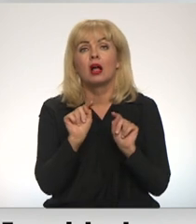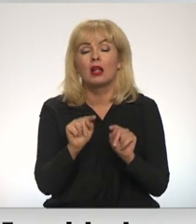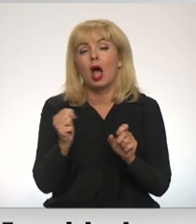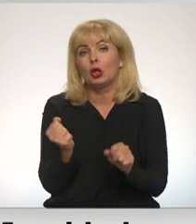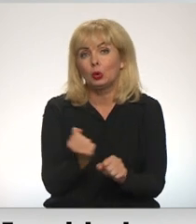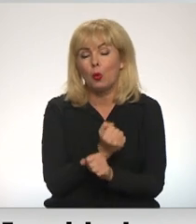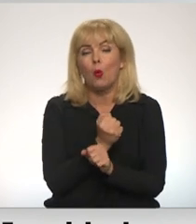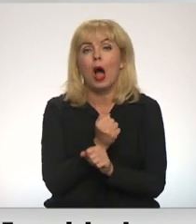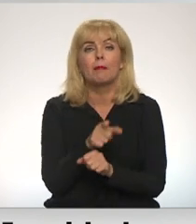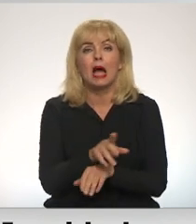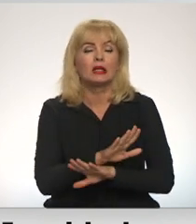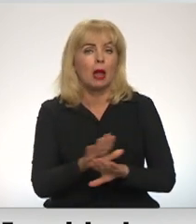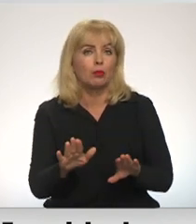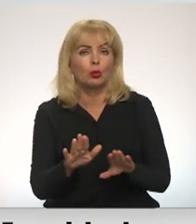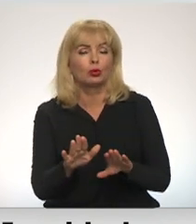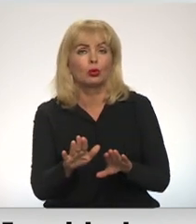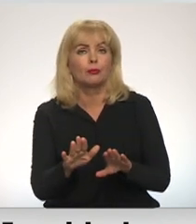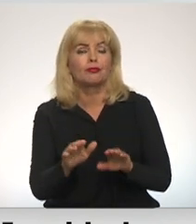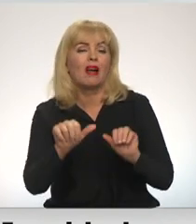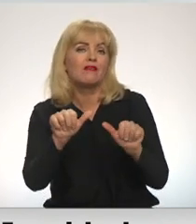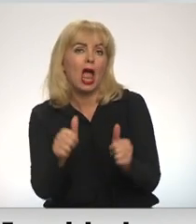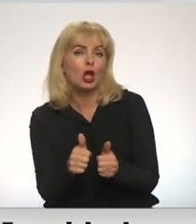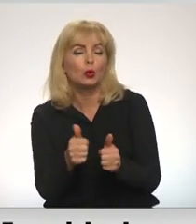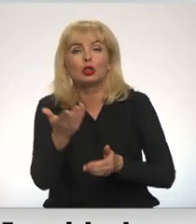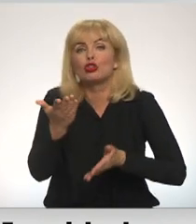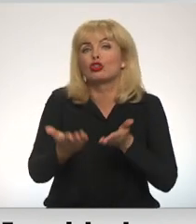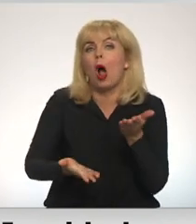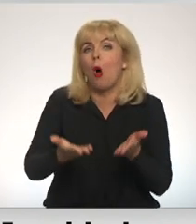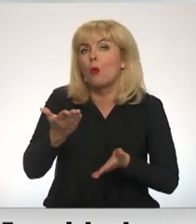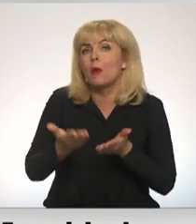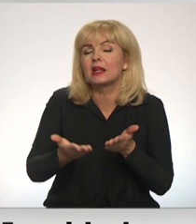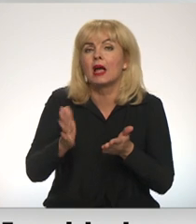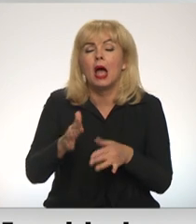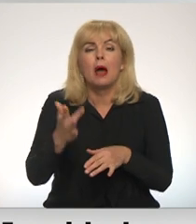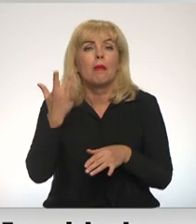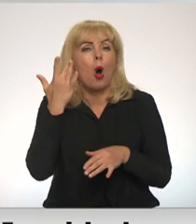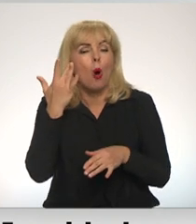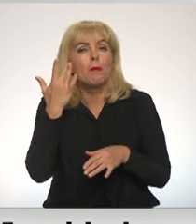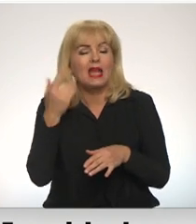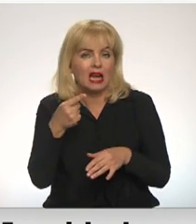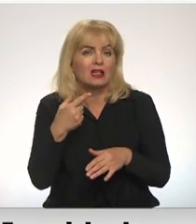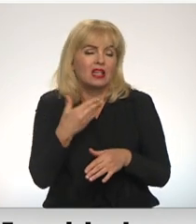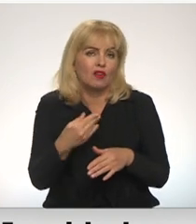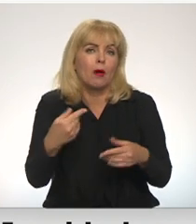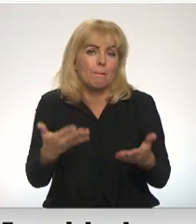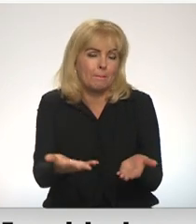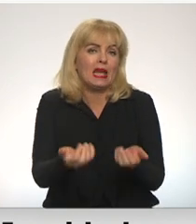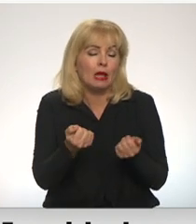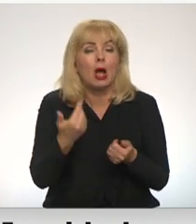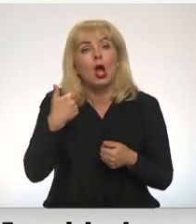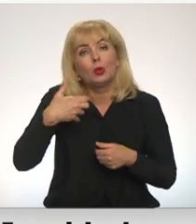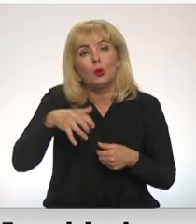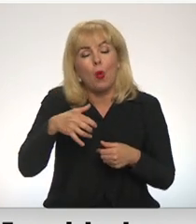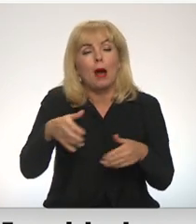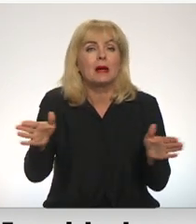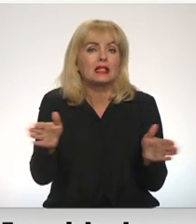lai tomēr netiktu radīt tā šauba par objektīvu lēmuma pieņemšanu. Šodienas domas sēdē ar